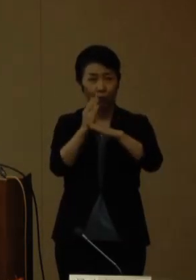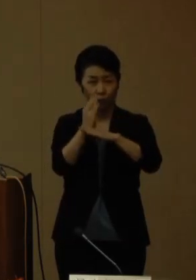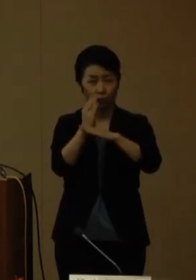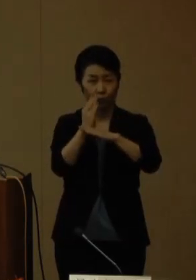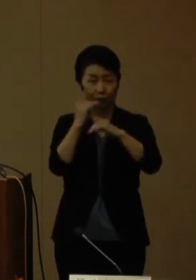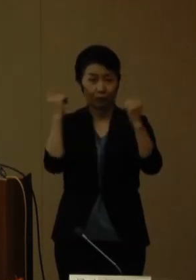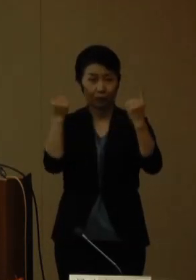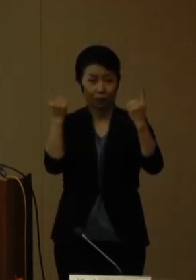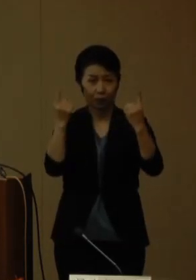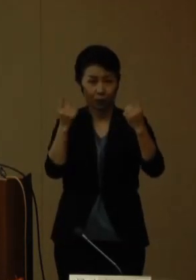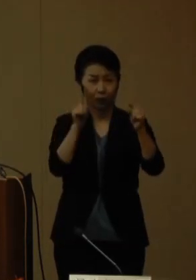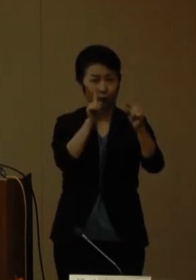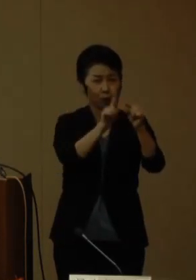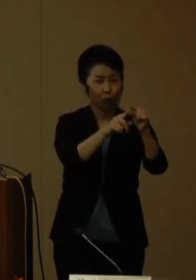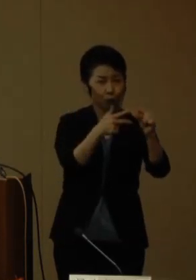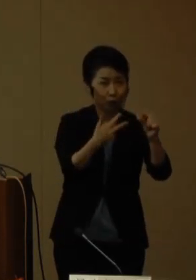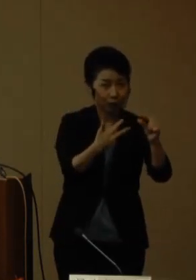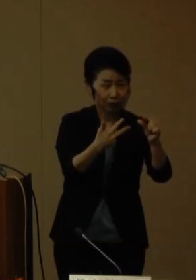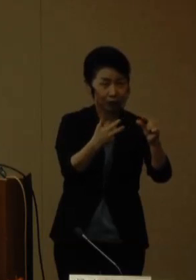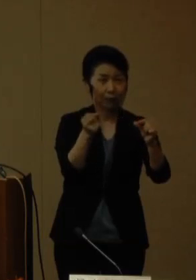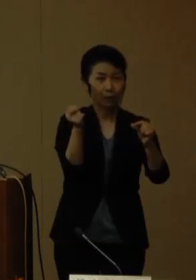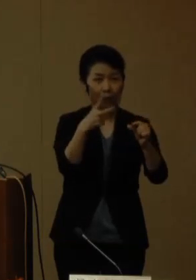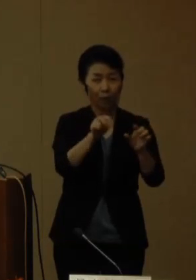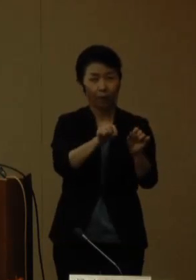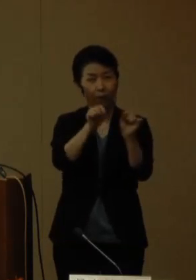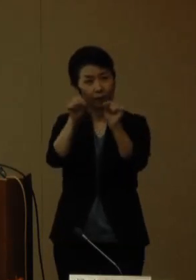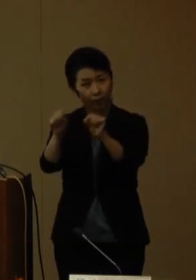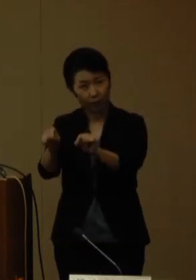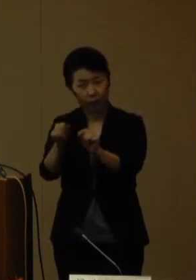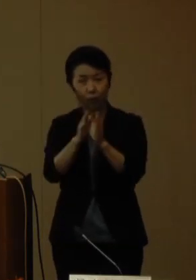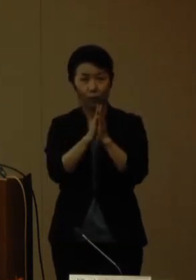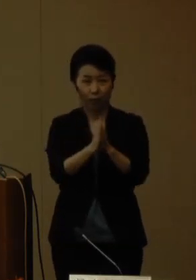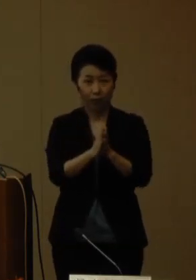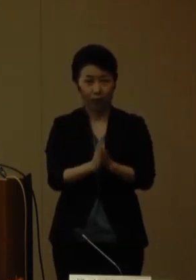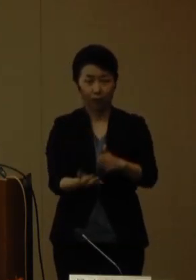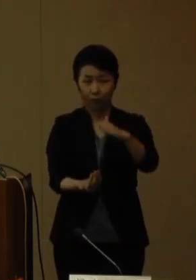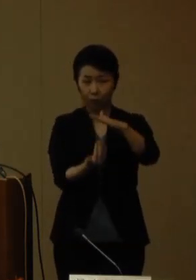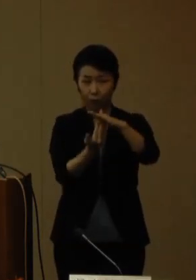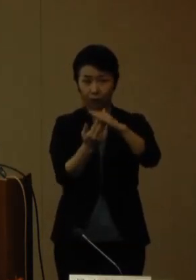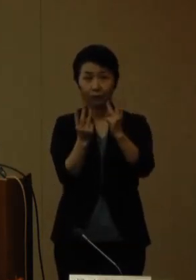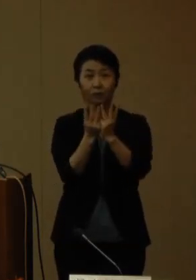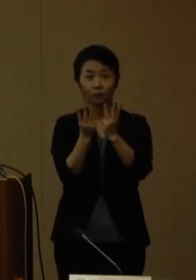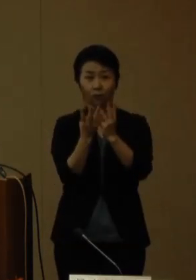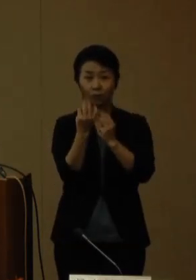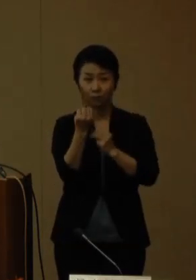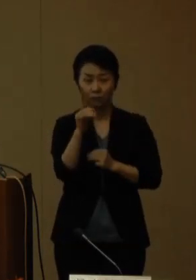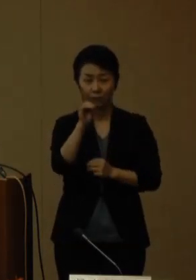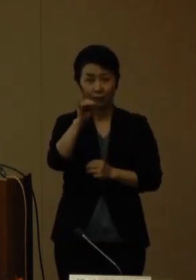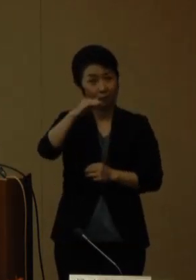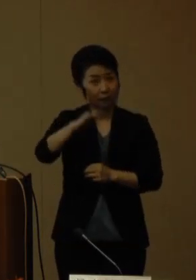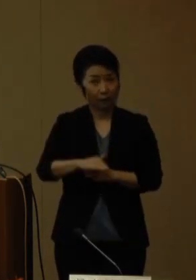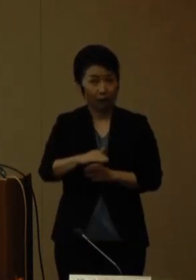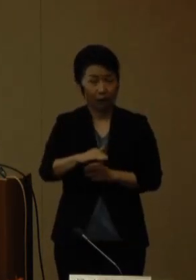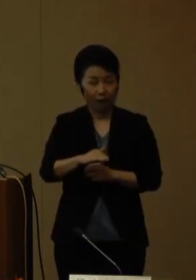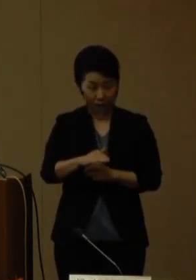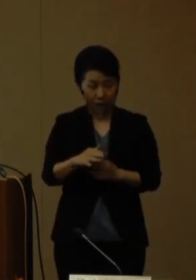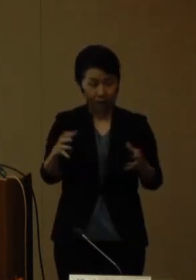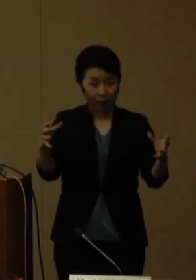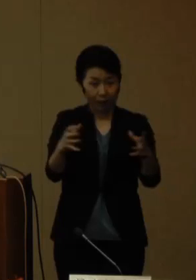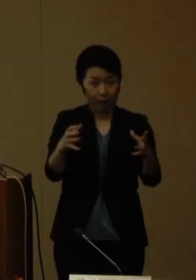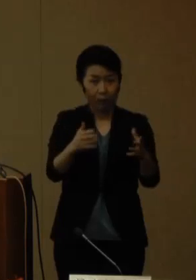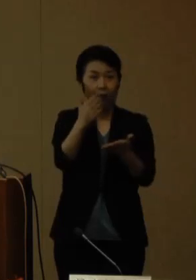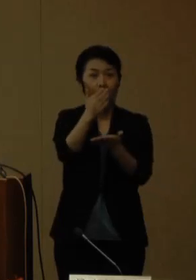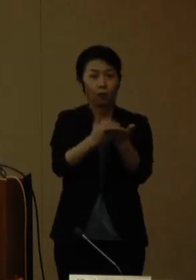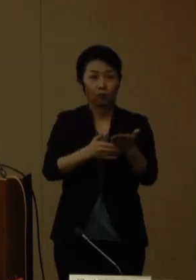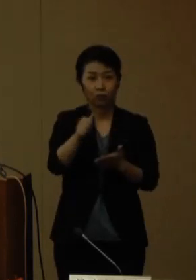中止を要請いたします。上限人数 1000人以下かつ収容率 50% のイベ